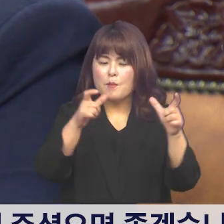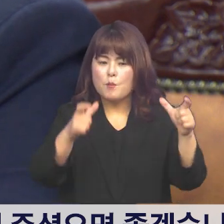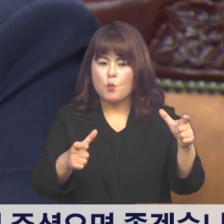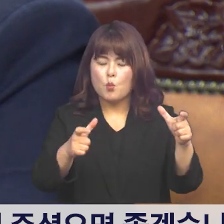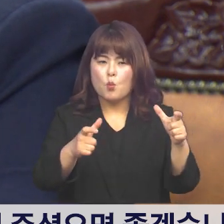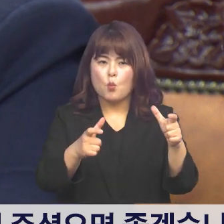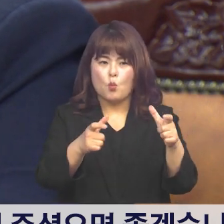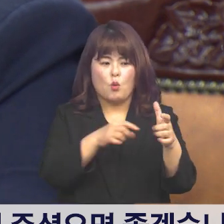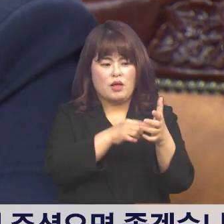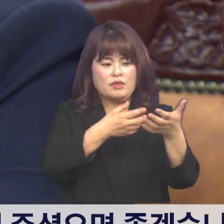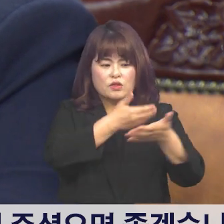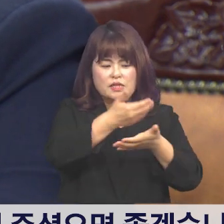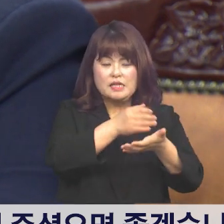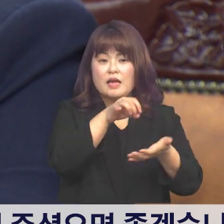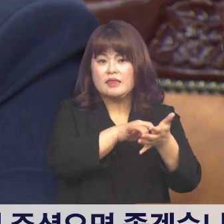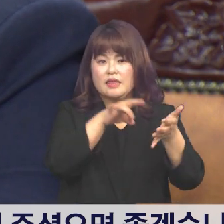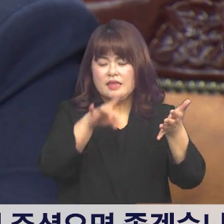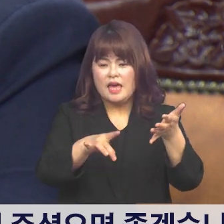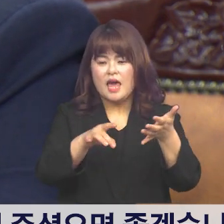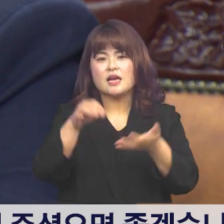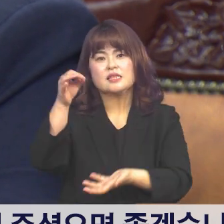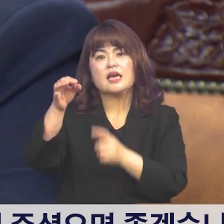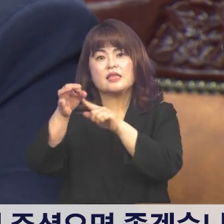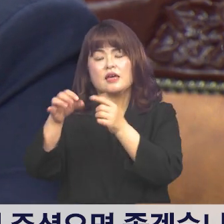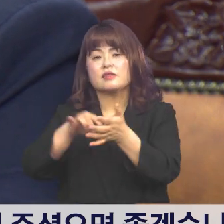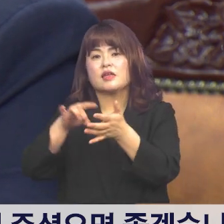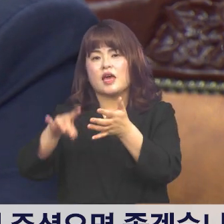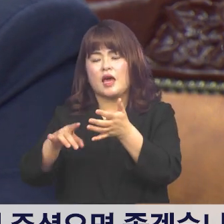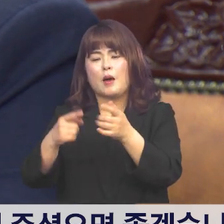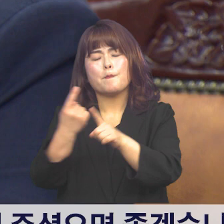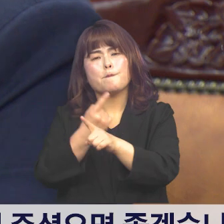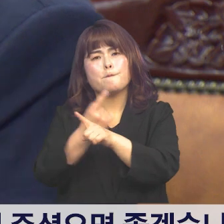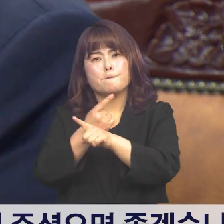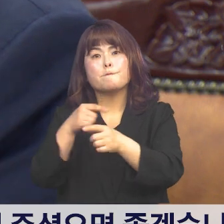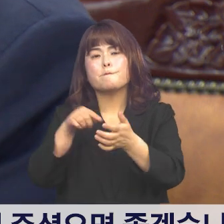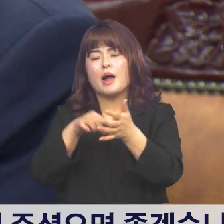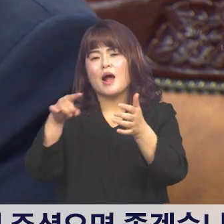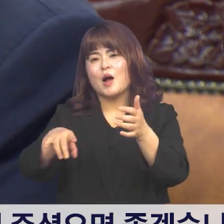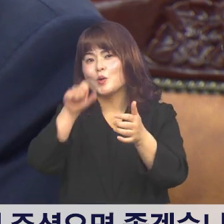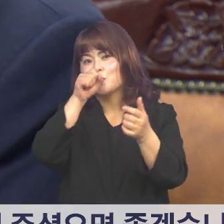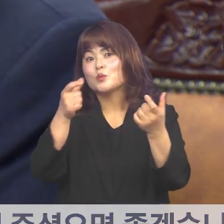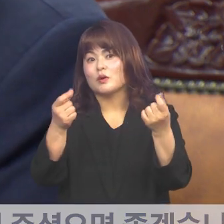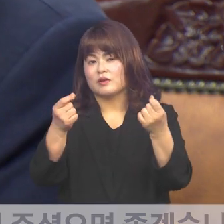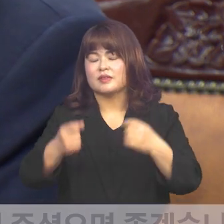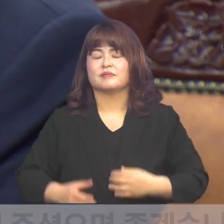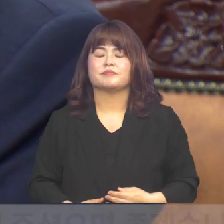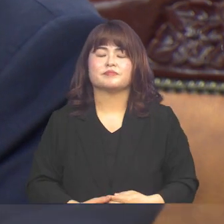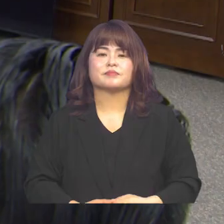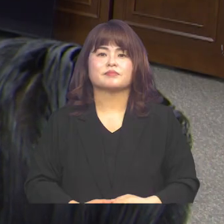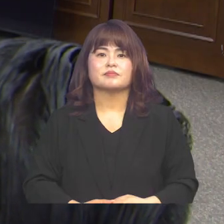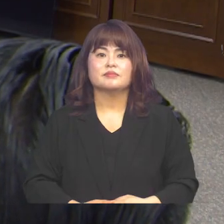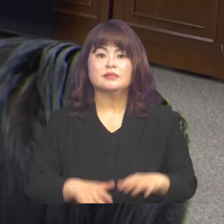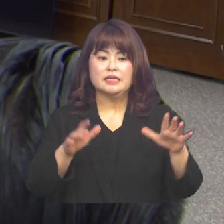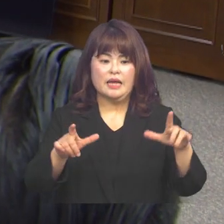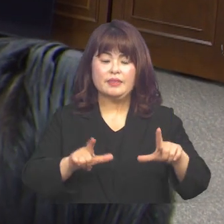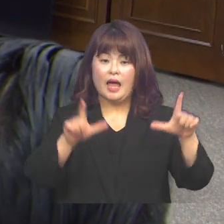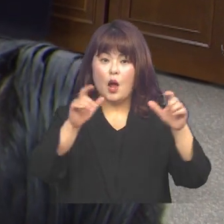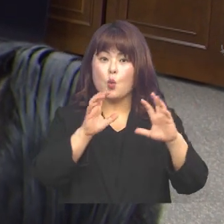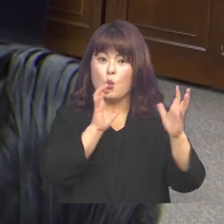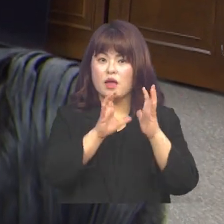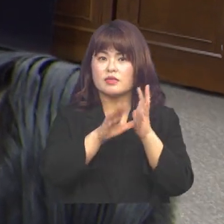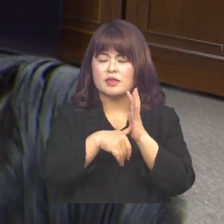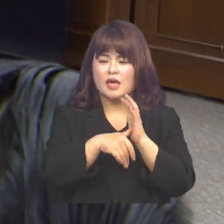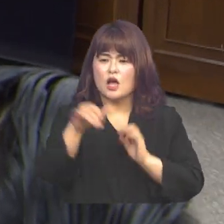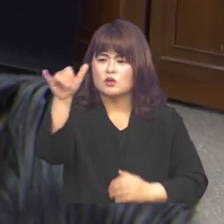마련되면 취득세, 재산세에 대한 감면도 좀 검토를 해 주셨으면 좋겠습니다. 한편